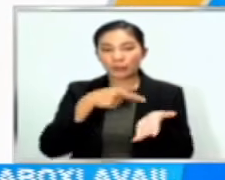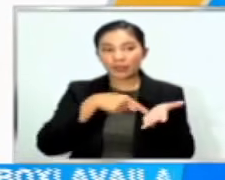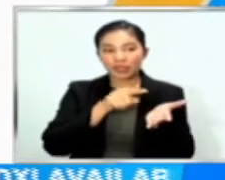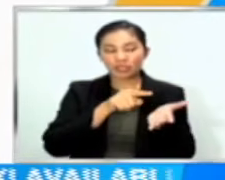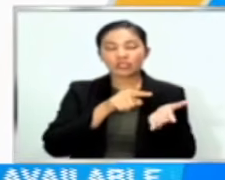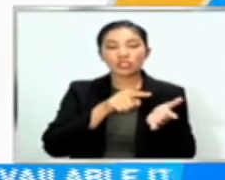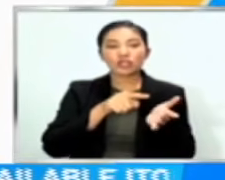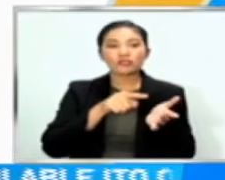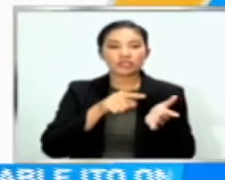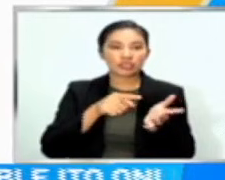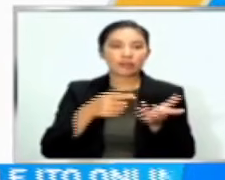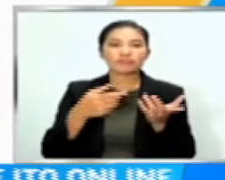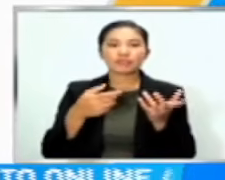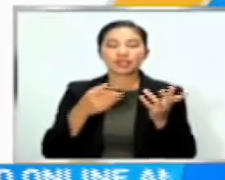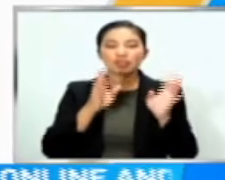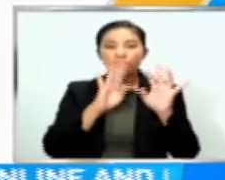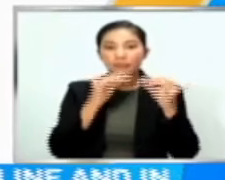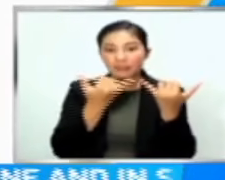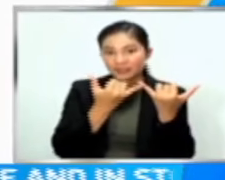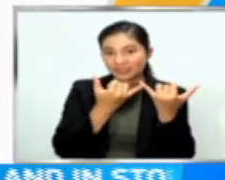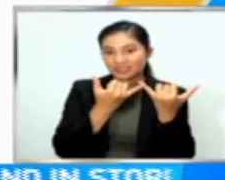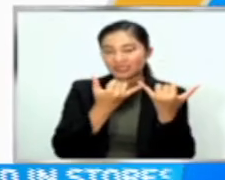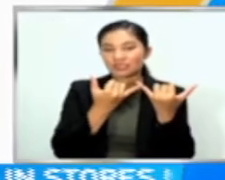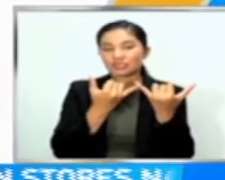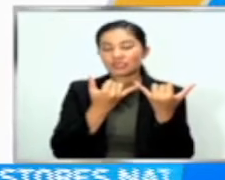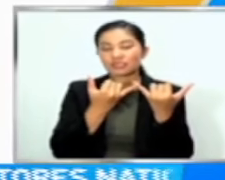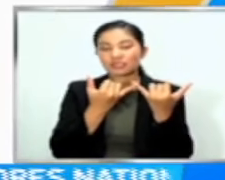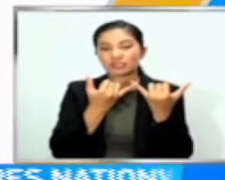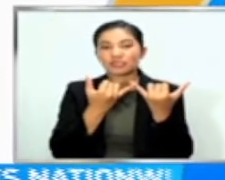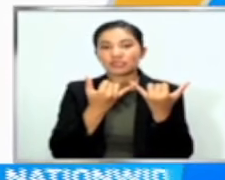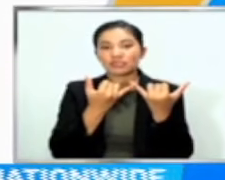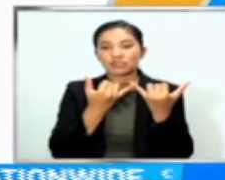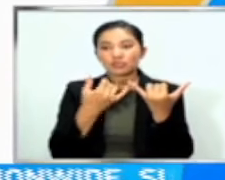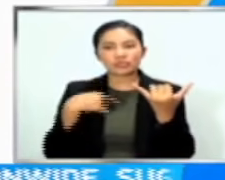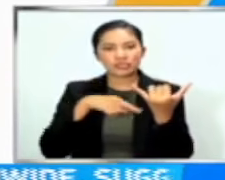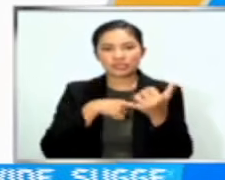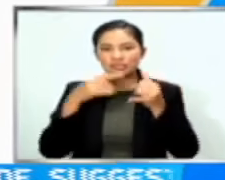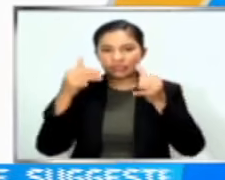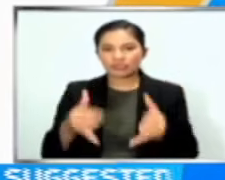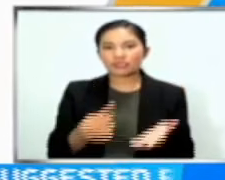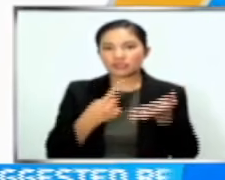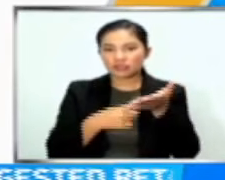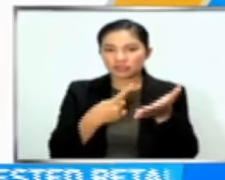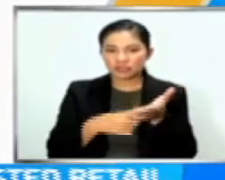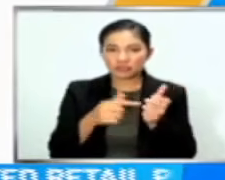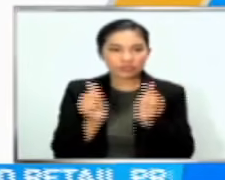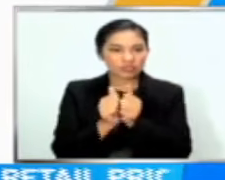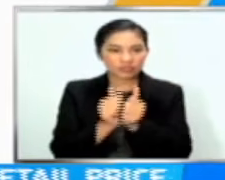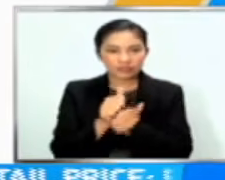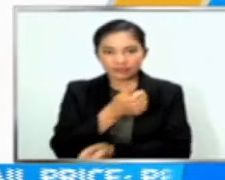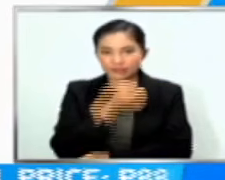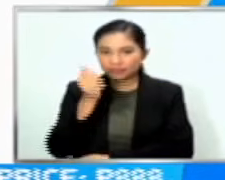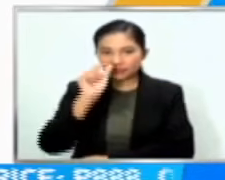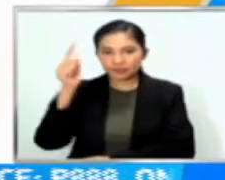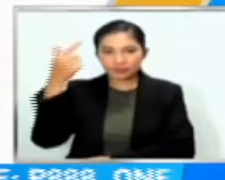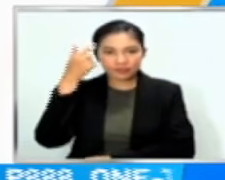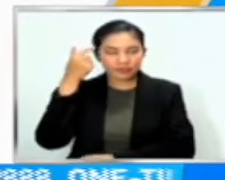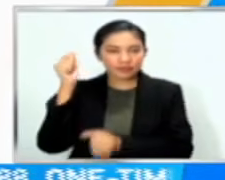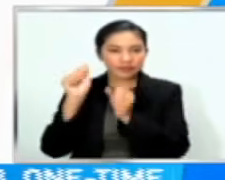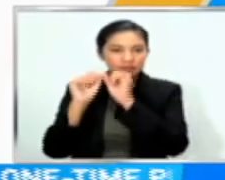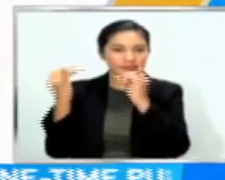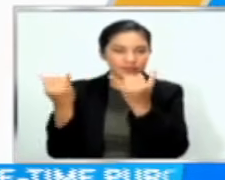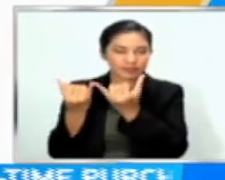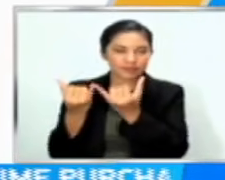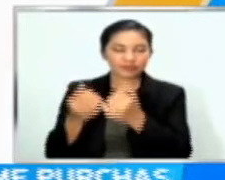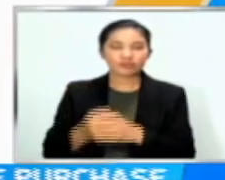or land-based. We are discussing, we are talking to other government agencies in terms